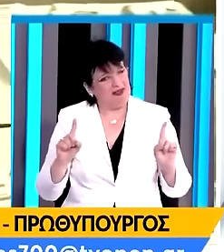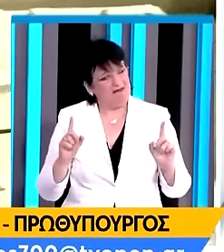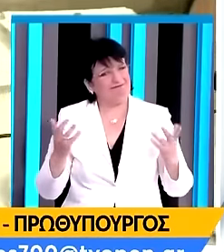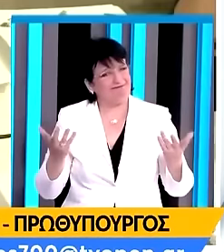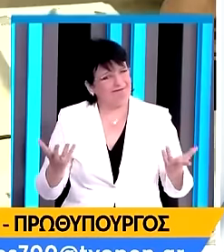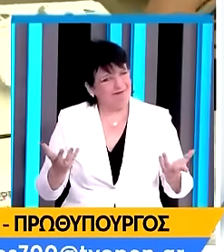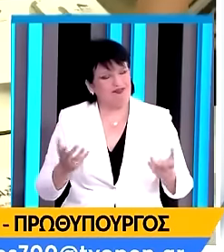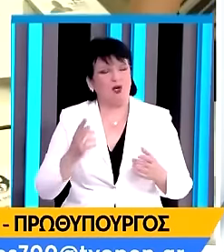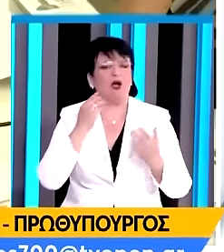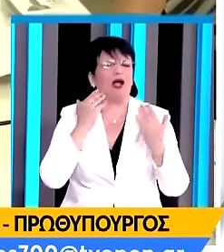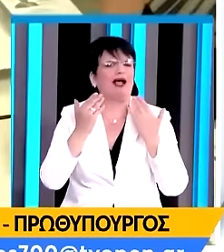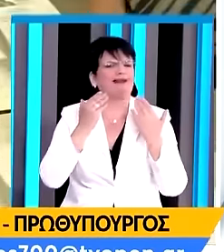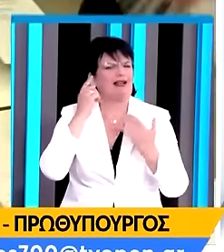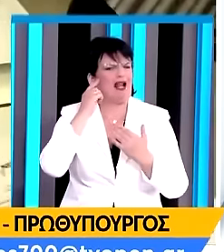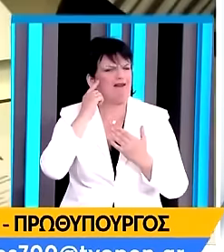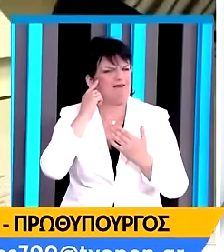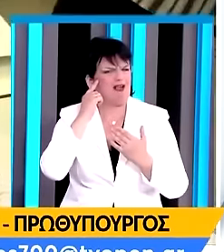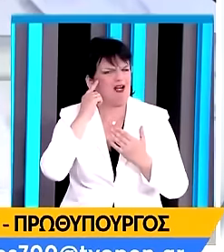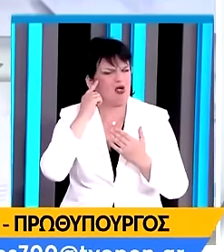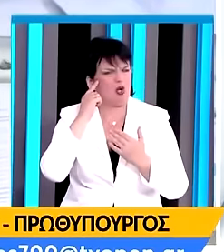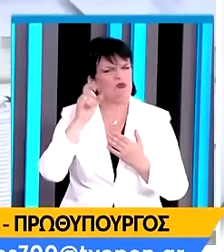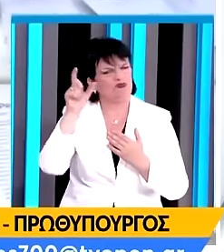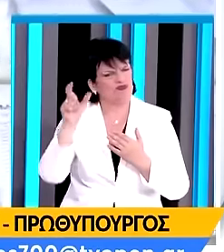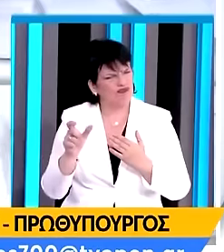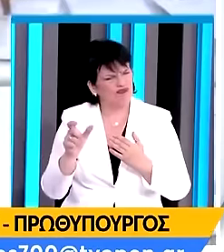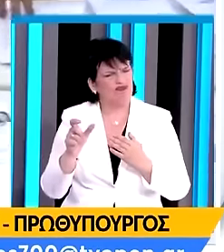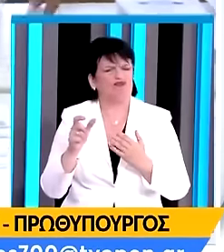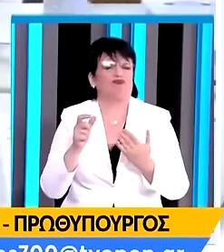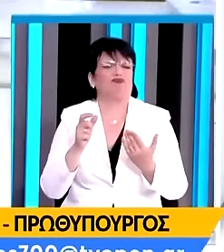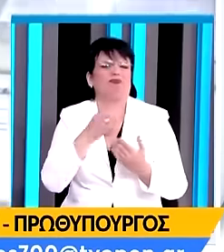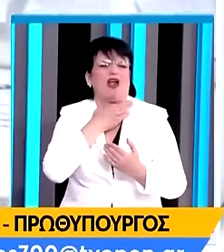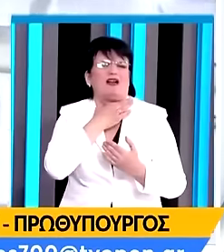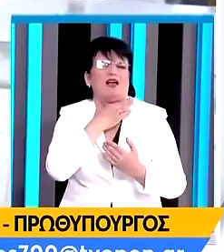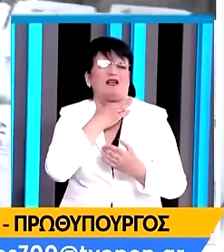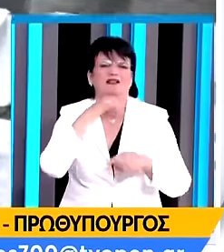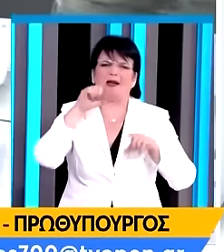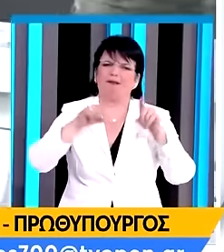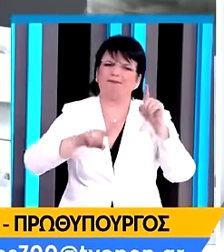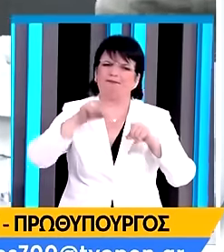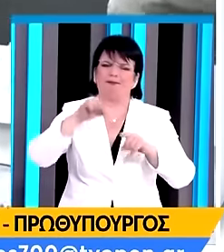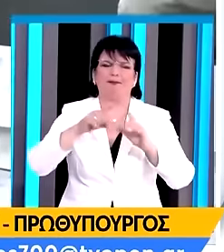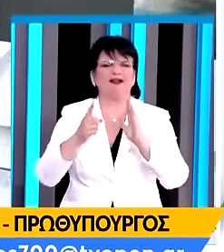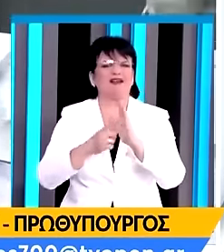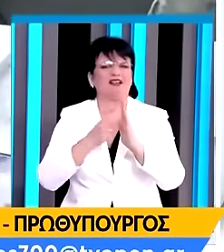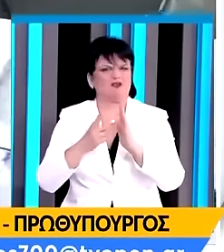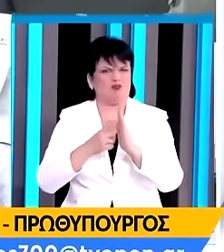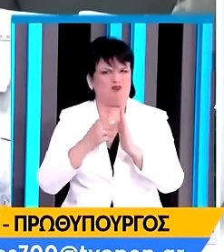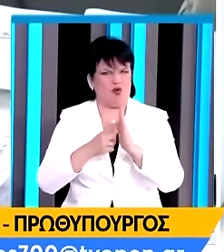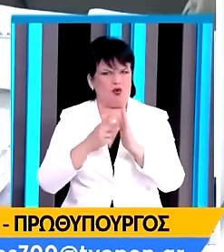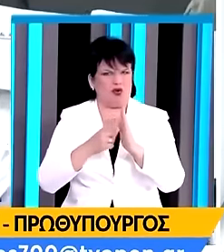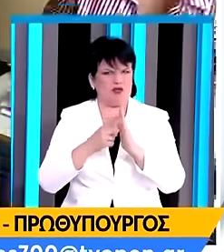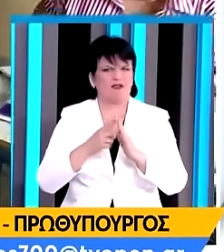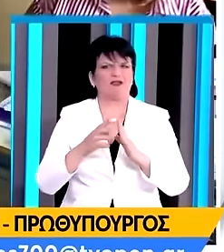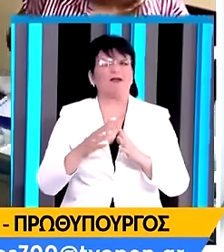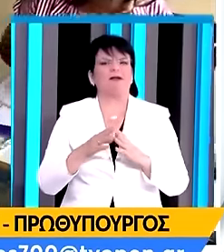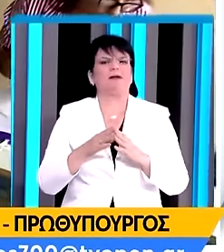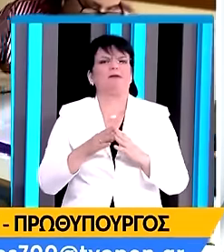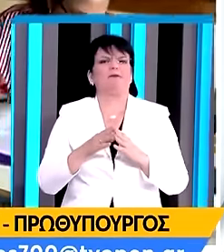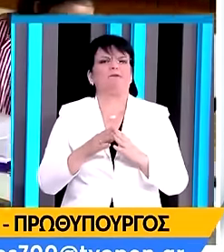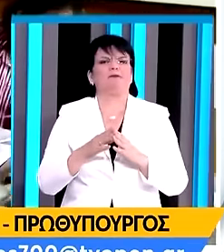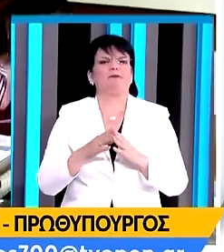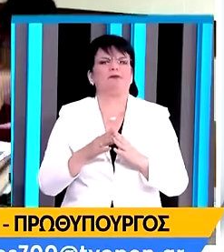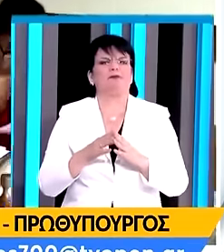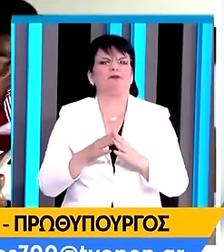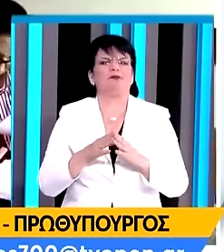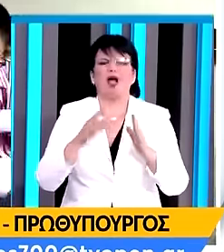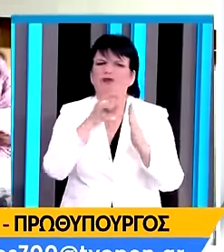κατανοώ τις ανάγκες του πολιτικού διαλόγου. Αλλά μερικές φορές, όταν μετατρέπουμε τα τρόλ